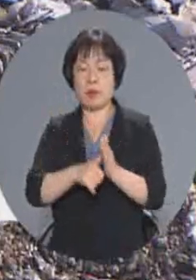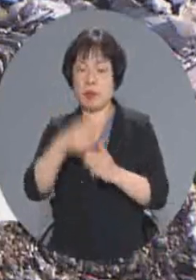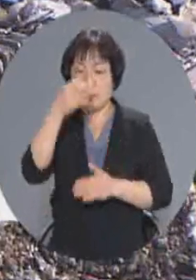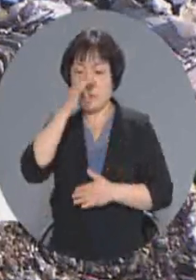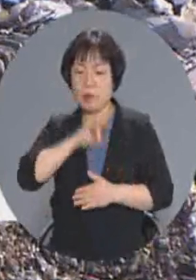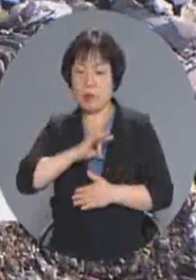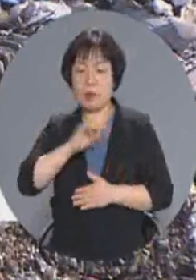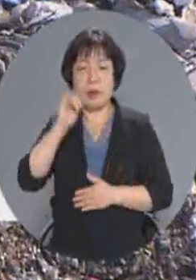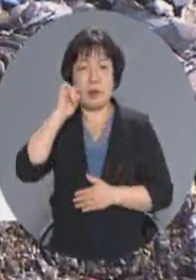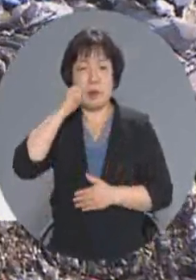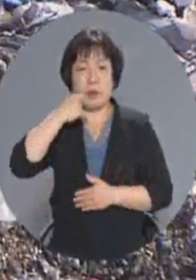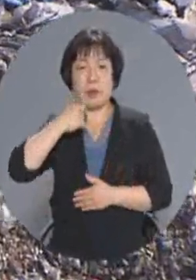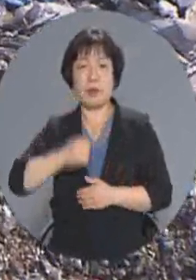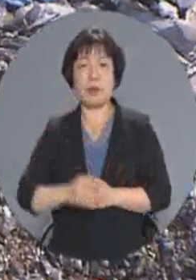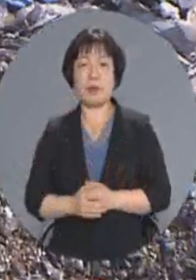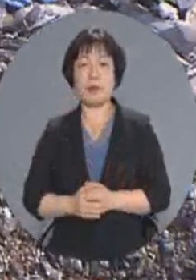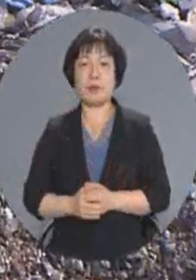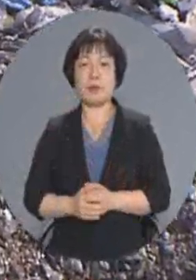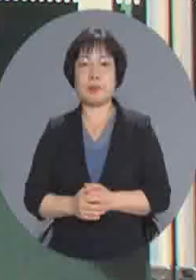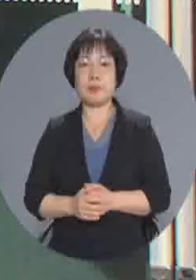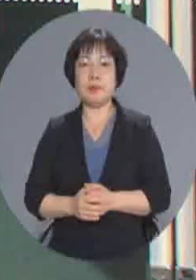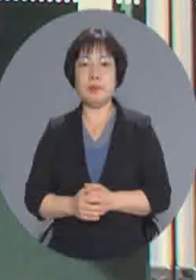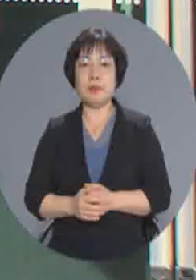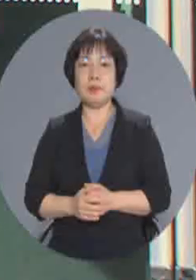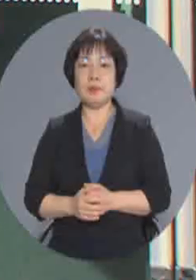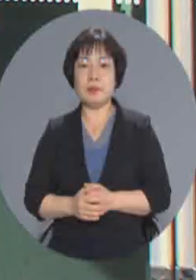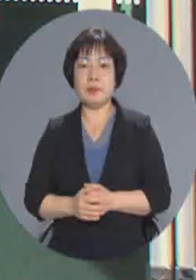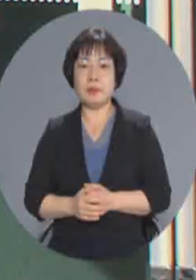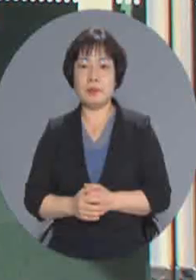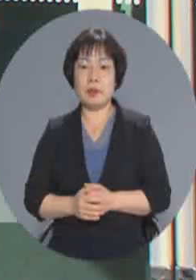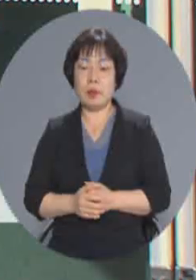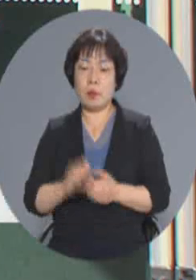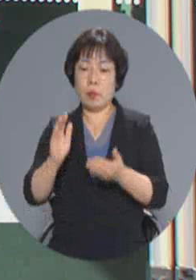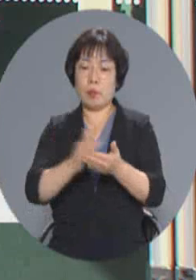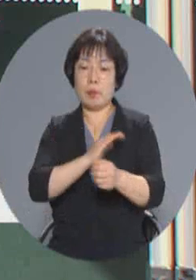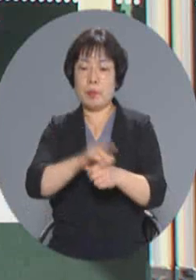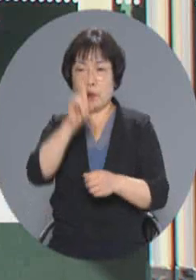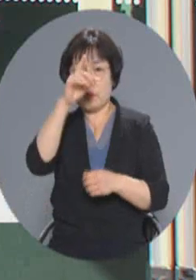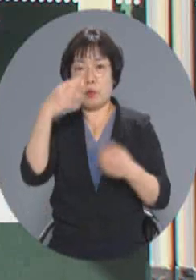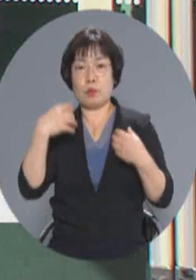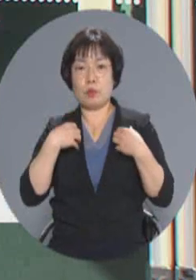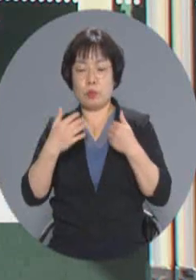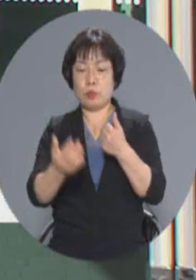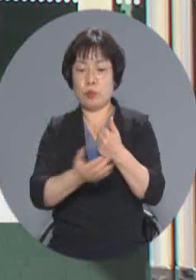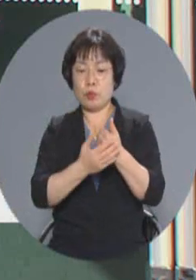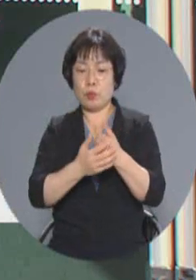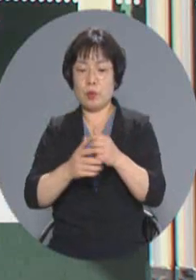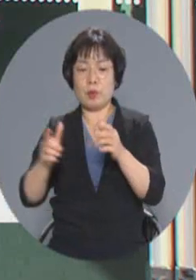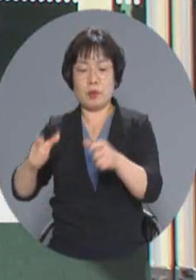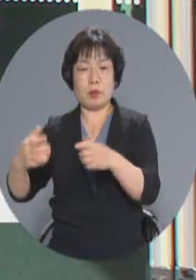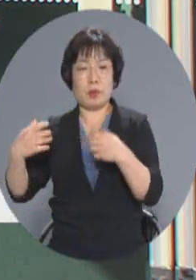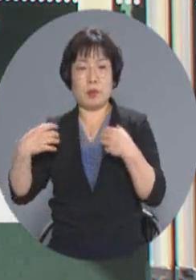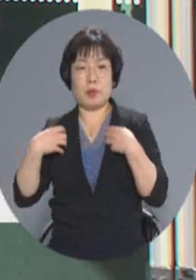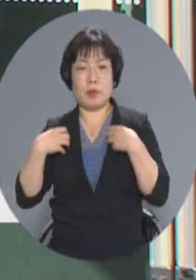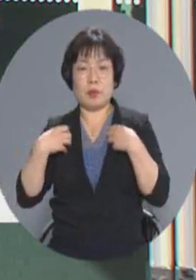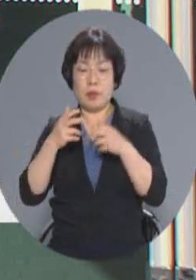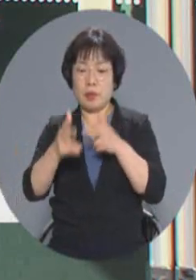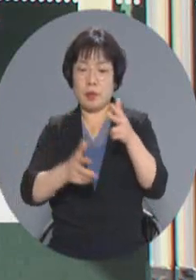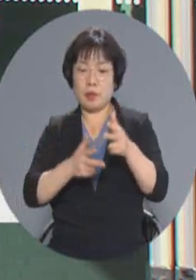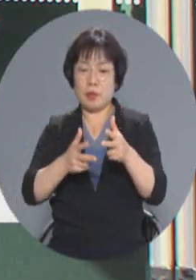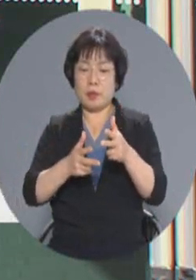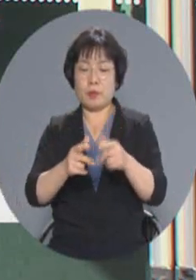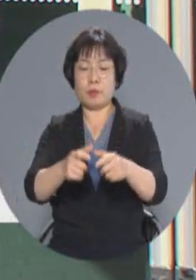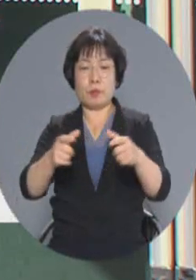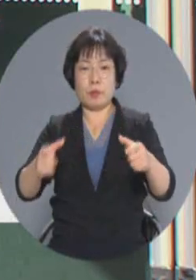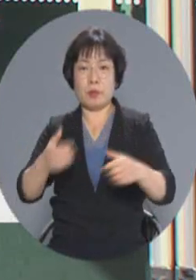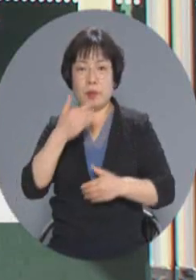효과를 거두기 어렵다는 문제도 있습니다. 이것만 된다면 중앙정부의 지원 플러스 지방자치단체에서 이것을 사업화시킬 수